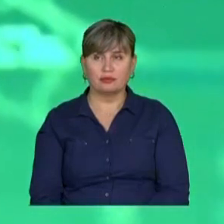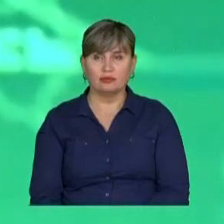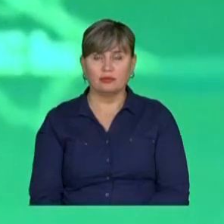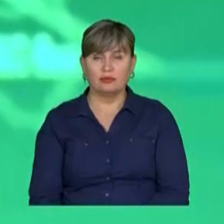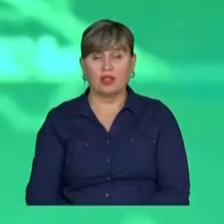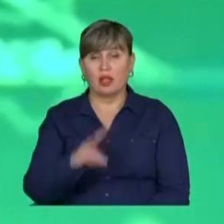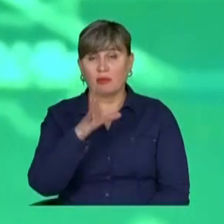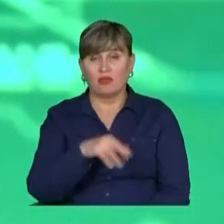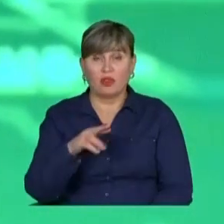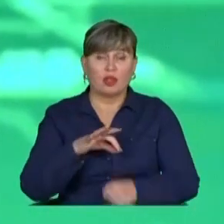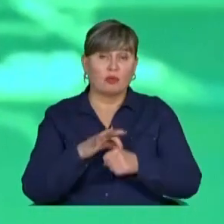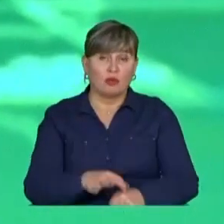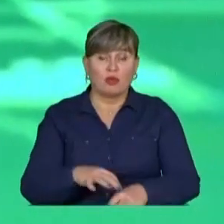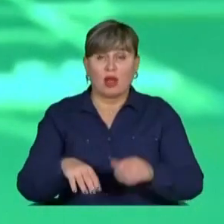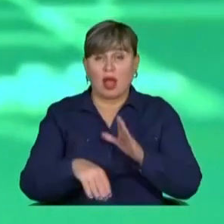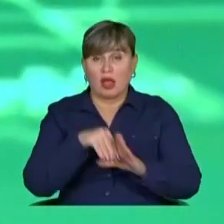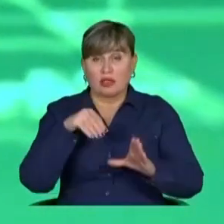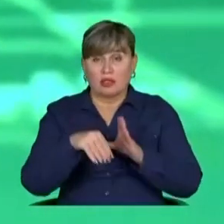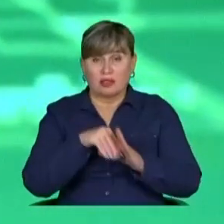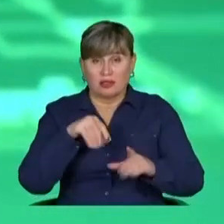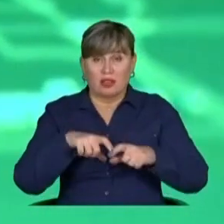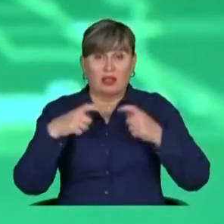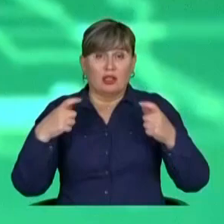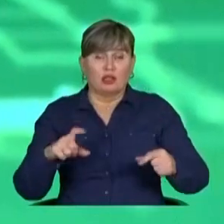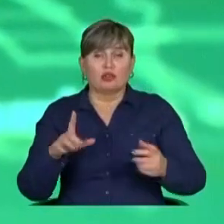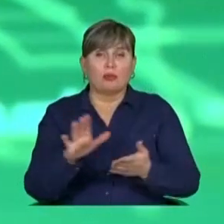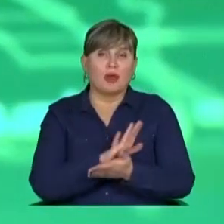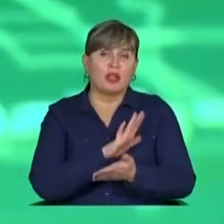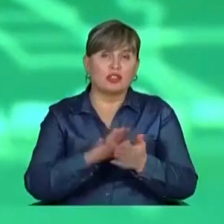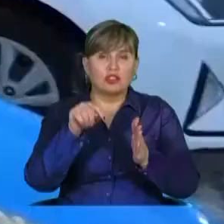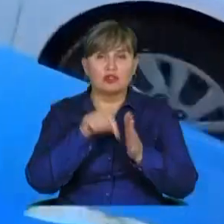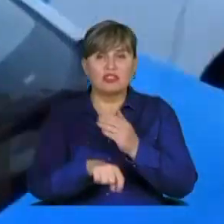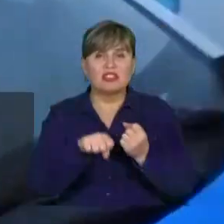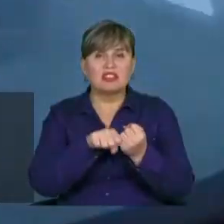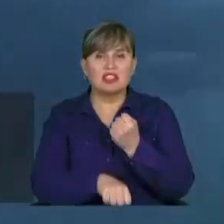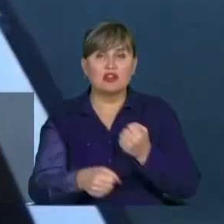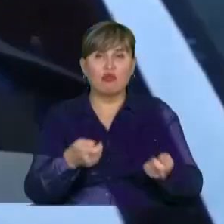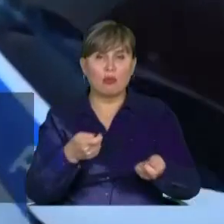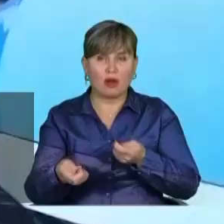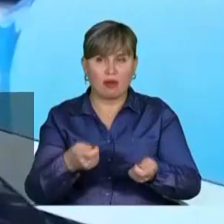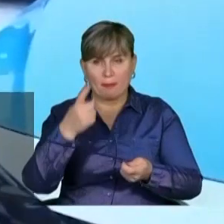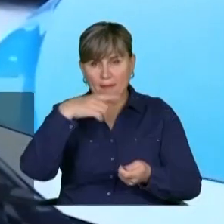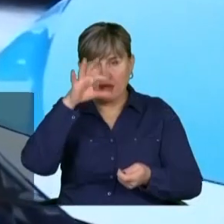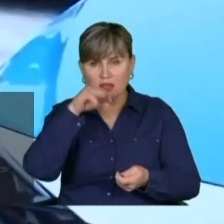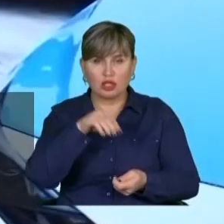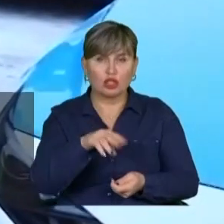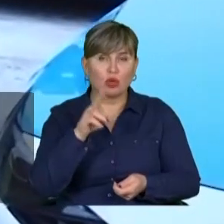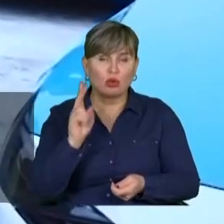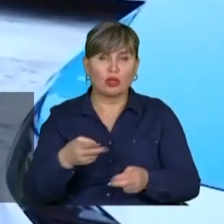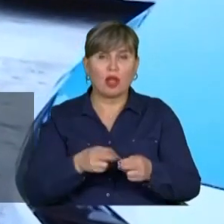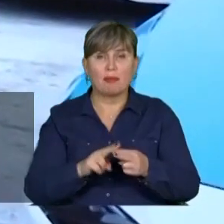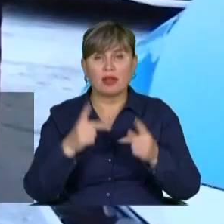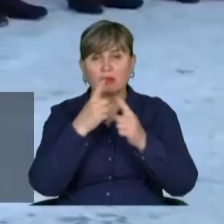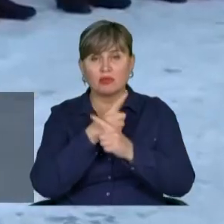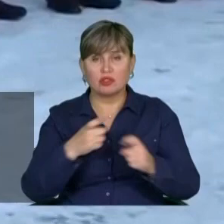МВД проведет аттестацию, чтобы почистить внутренние ряды после скандала с изнасилованием в управлении полиции Талдыкургана. Об этом сегодня